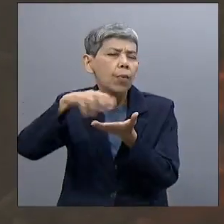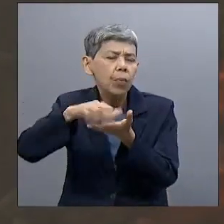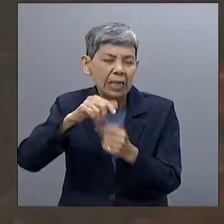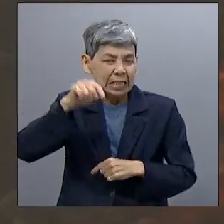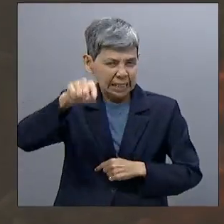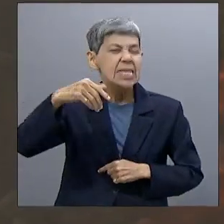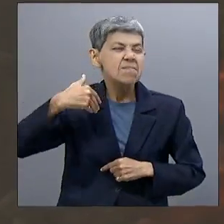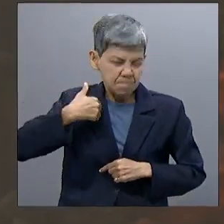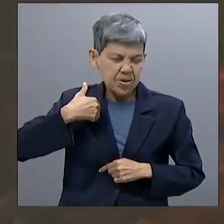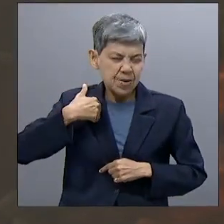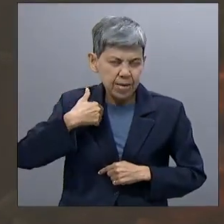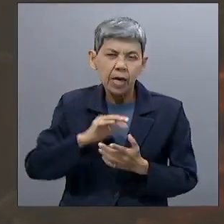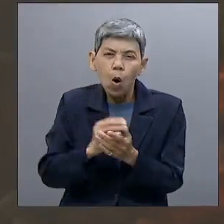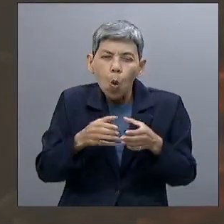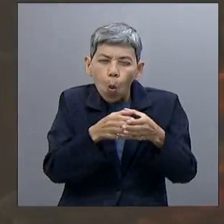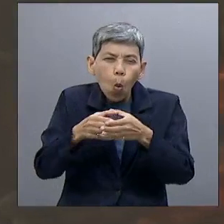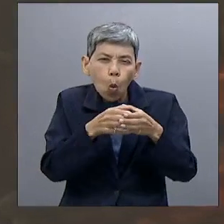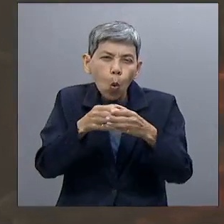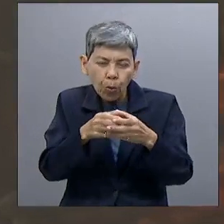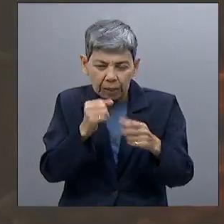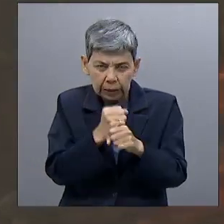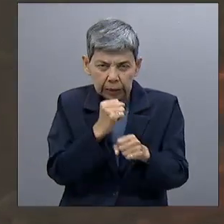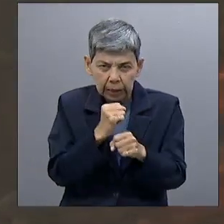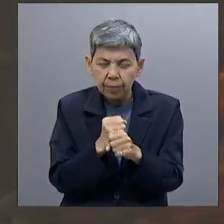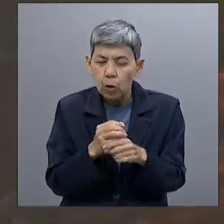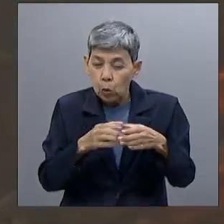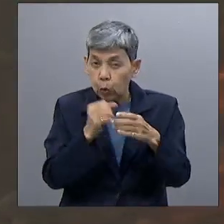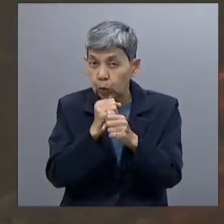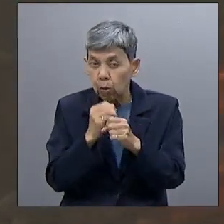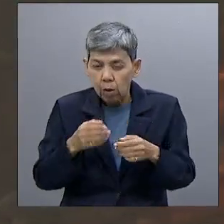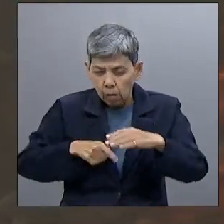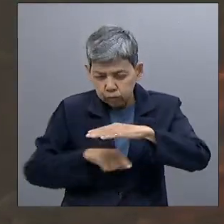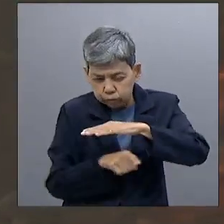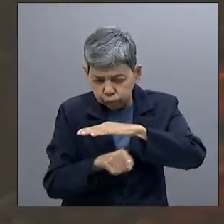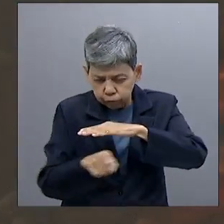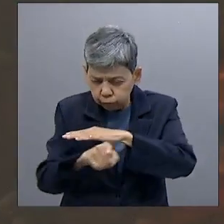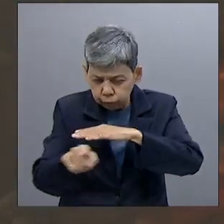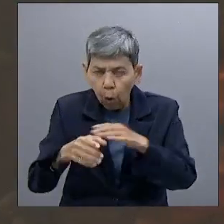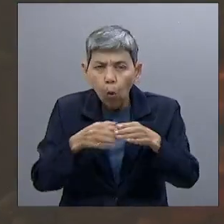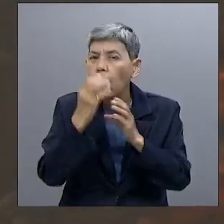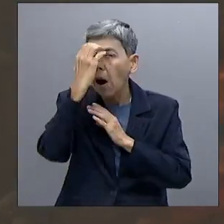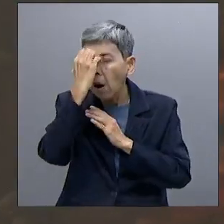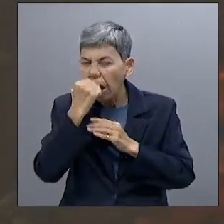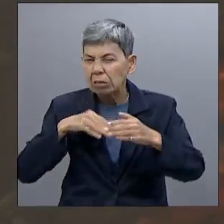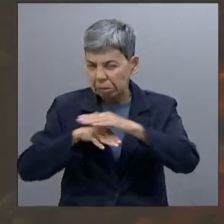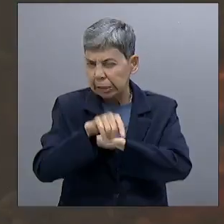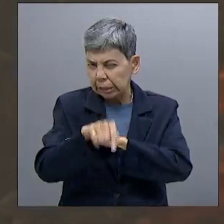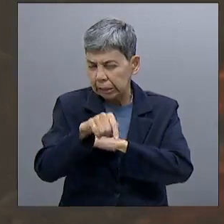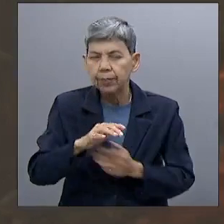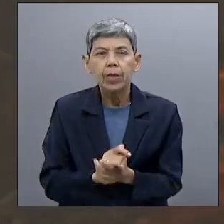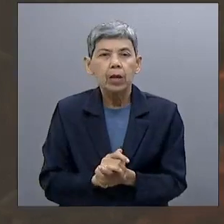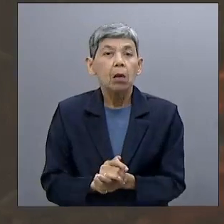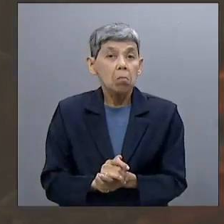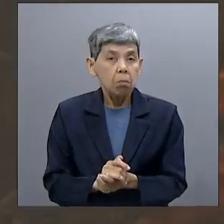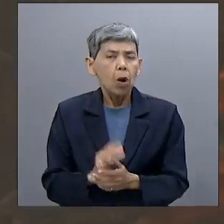ที่นี่เป็นสถานที่ที่ประกอบเป็นองค์ประกอบของอุโมงค์ในการหลบหนีของกลุ่มฮามาสนะคะสถานการณ์หนึ่